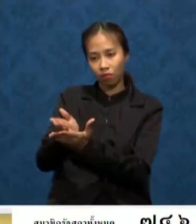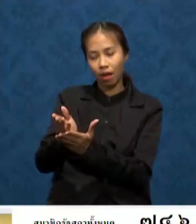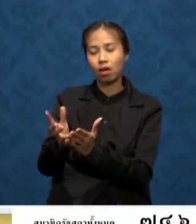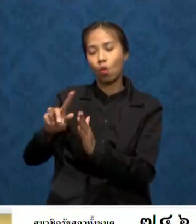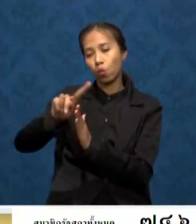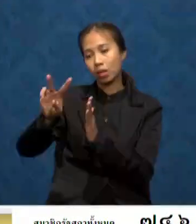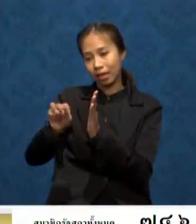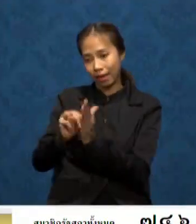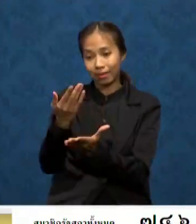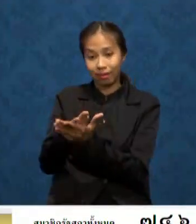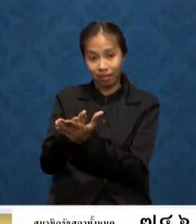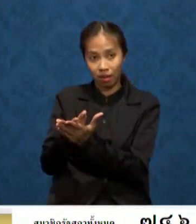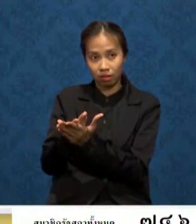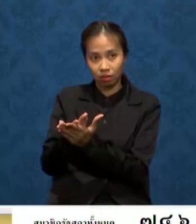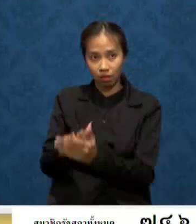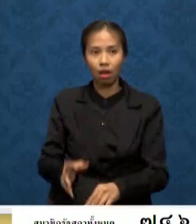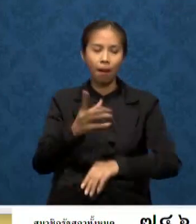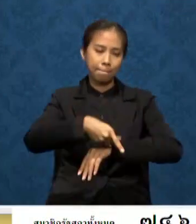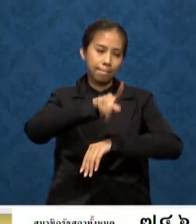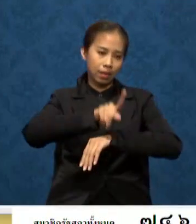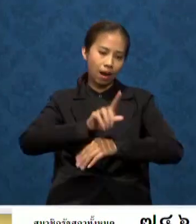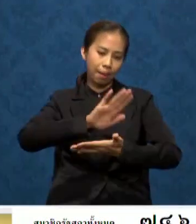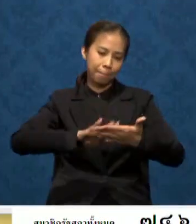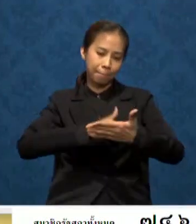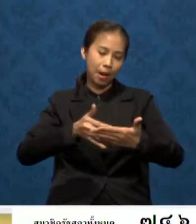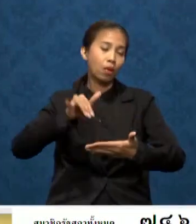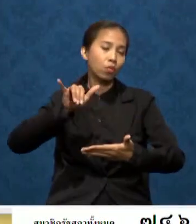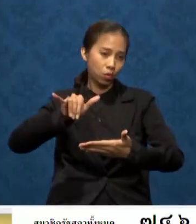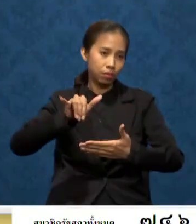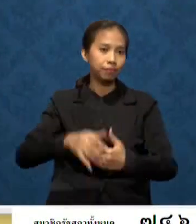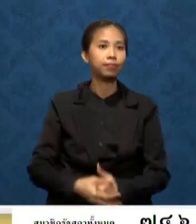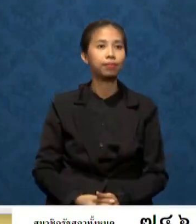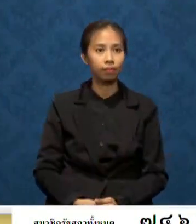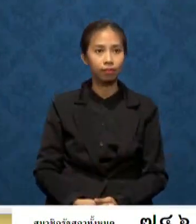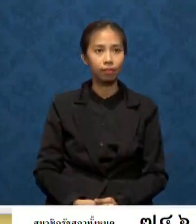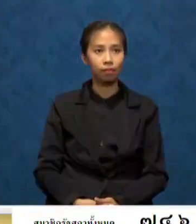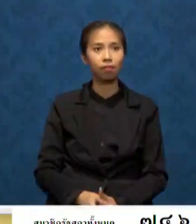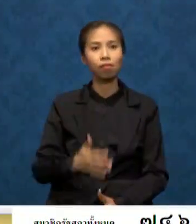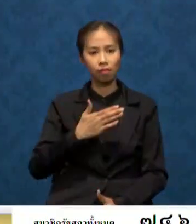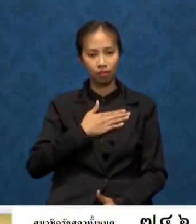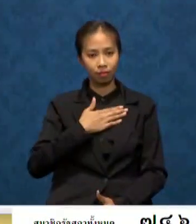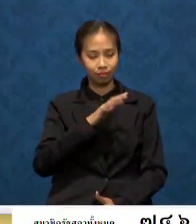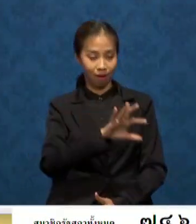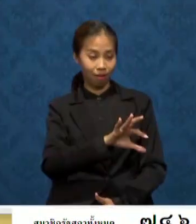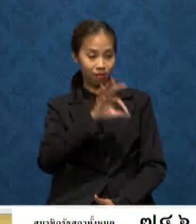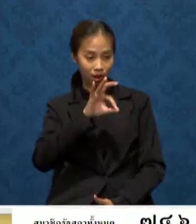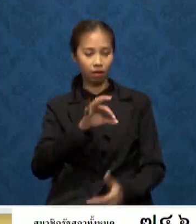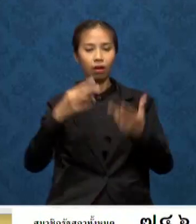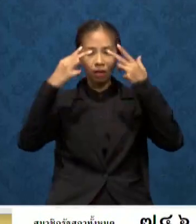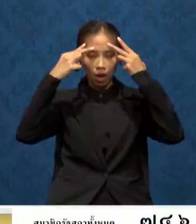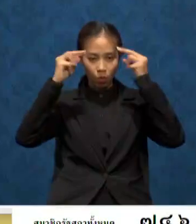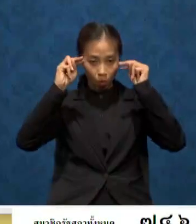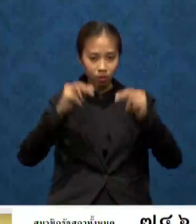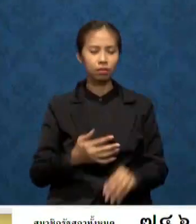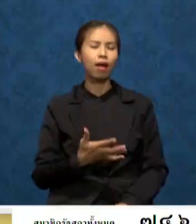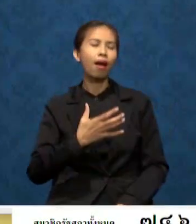ชาติในฐานะประธานกรรมการยุทธศาสตร์ชาติครับผมเป็นคนเลือกท่านเป็นนายกก็อยากจะ